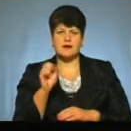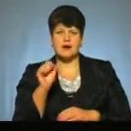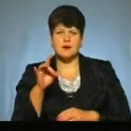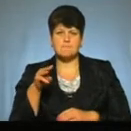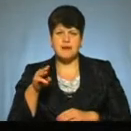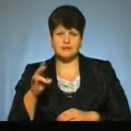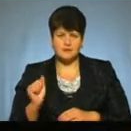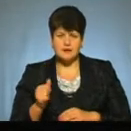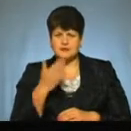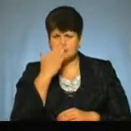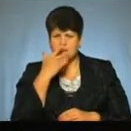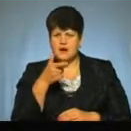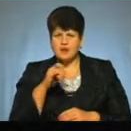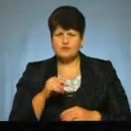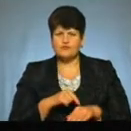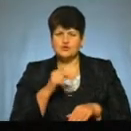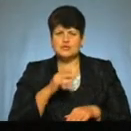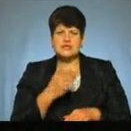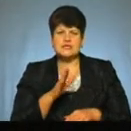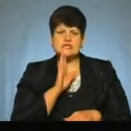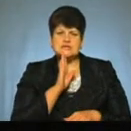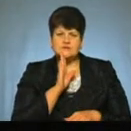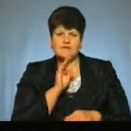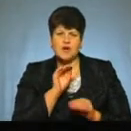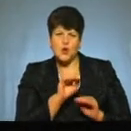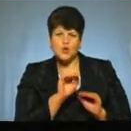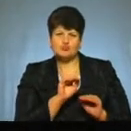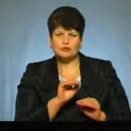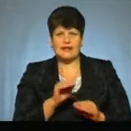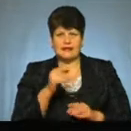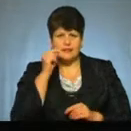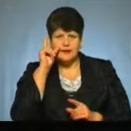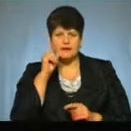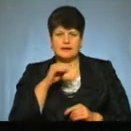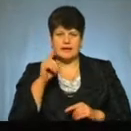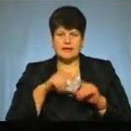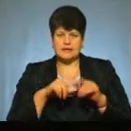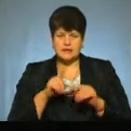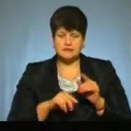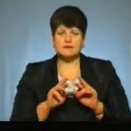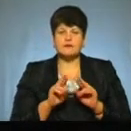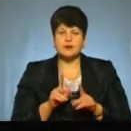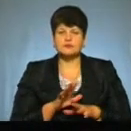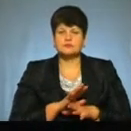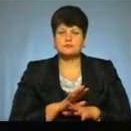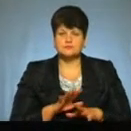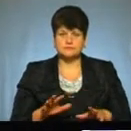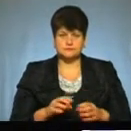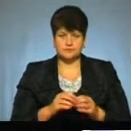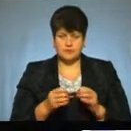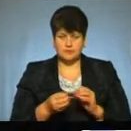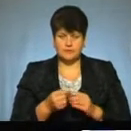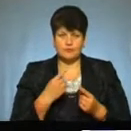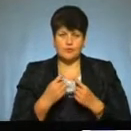відчула дівчинка, вона ж і розбудила рідних. Як не стати жертвою чадного газу? Про це сьогодні говоримо у нашій програмі. Разом із гостами